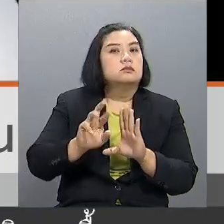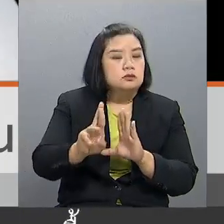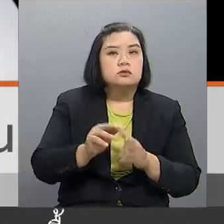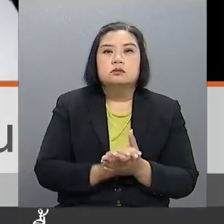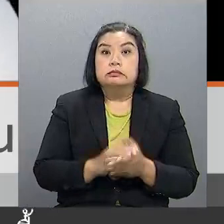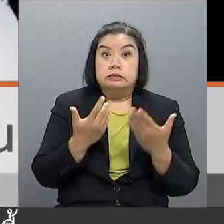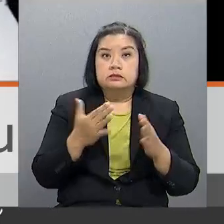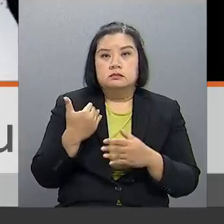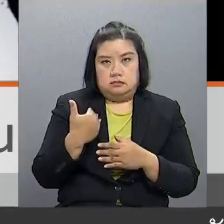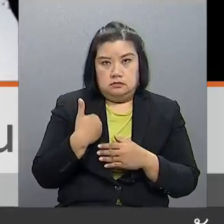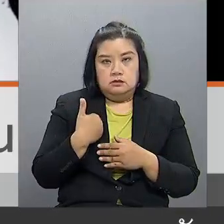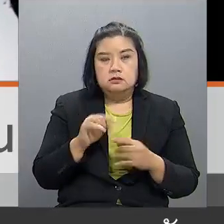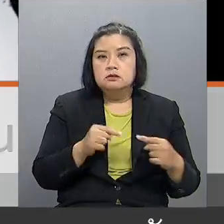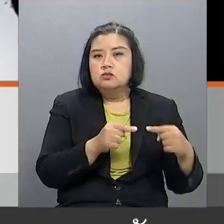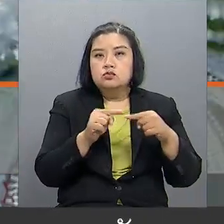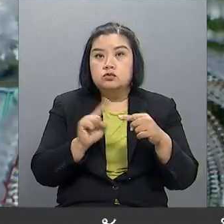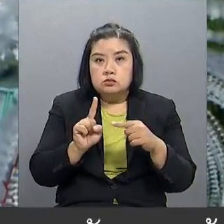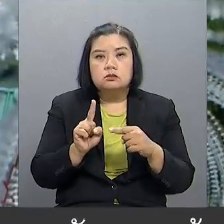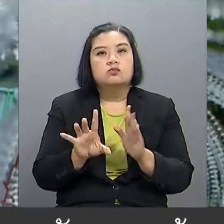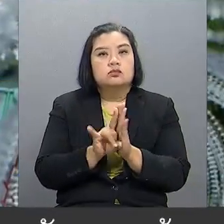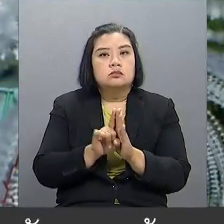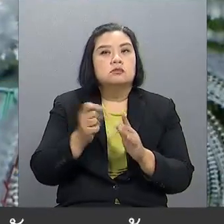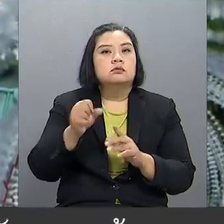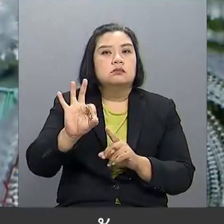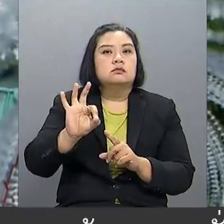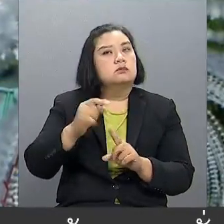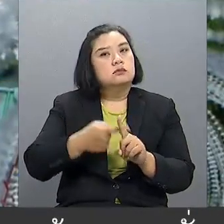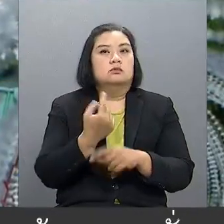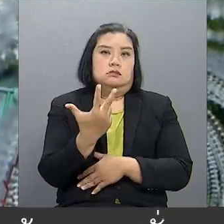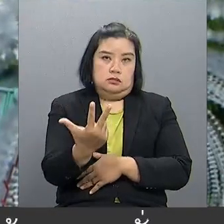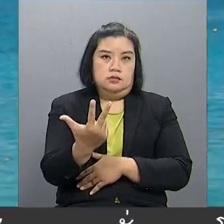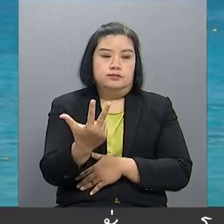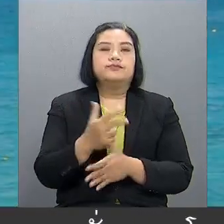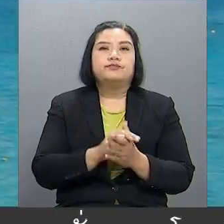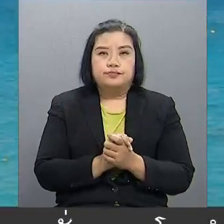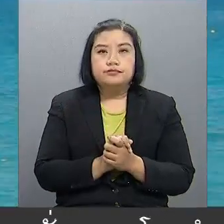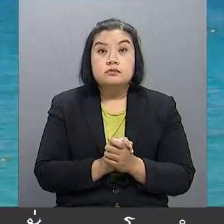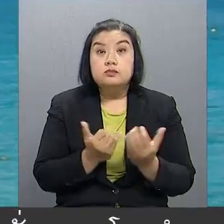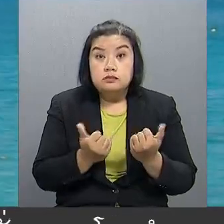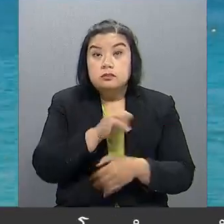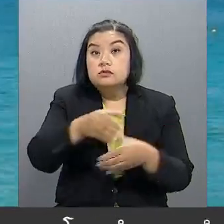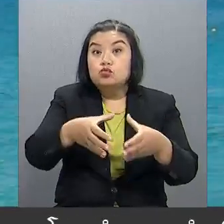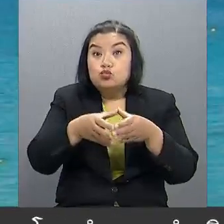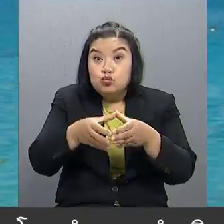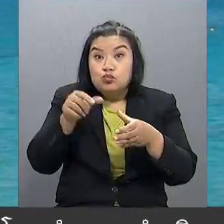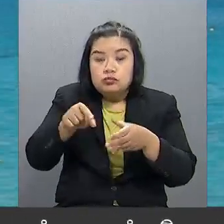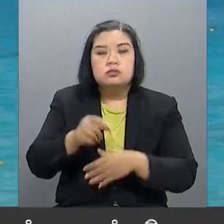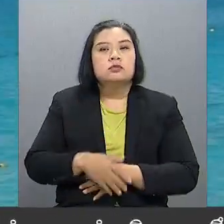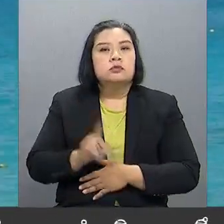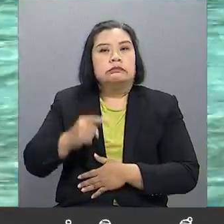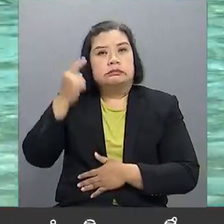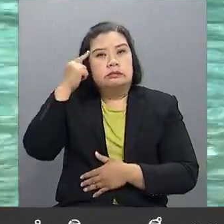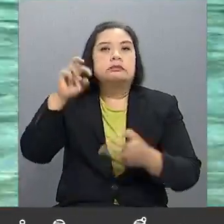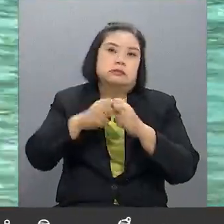วันที่ 20ธันวาคมถึง 19มีนาคมปีหน้าครับนอกจากนี้คณะรัฐมนตรีได้หารือถึงปัญหาโครงการเรา